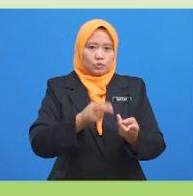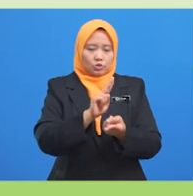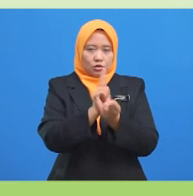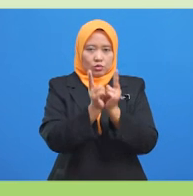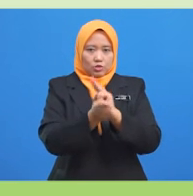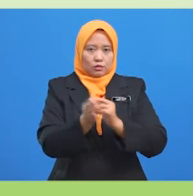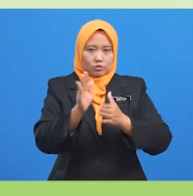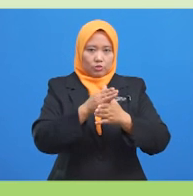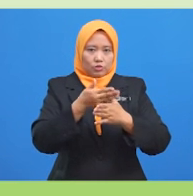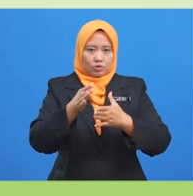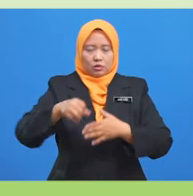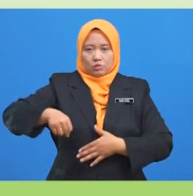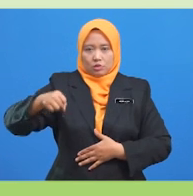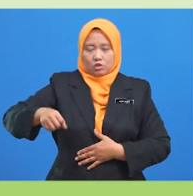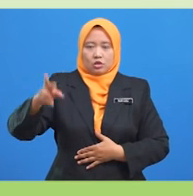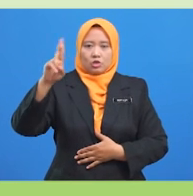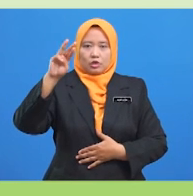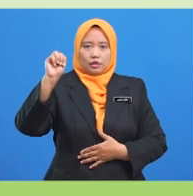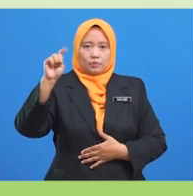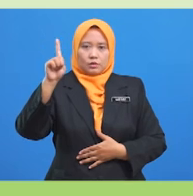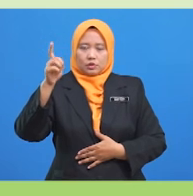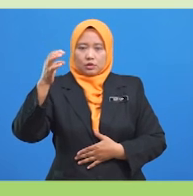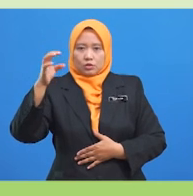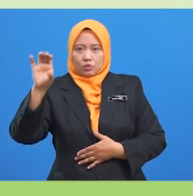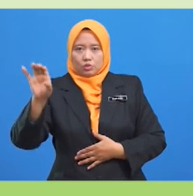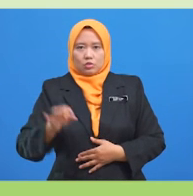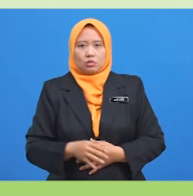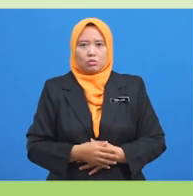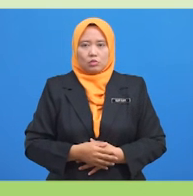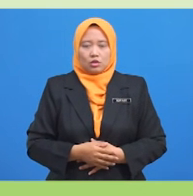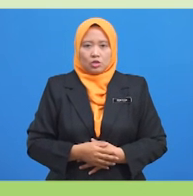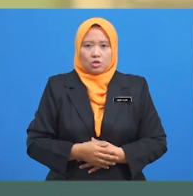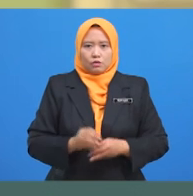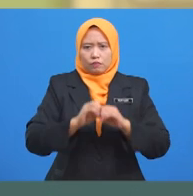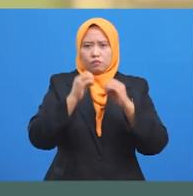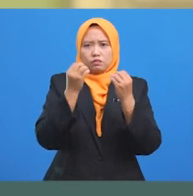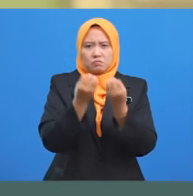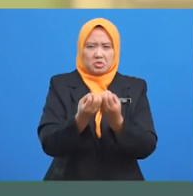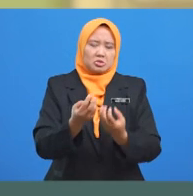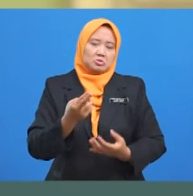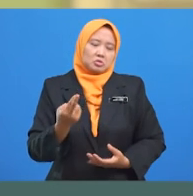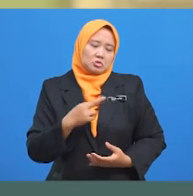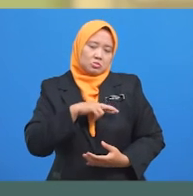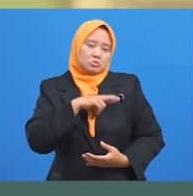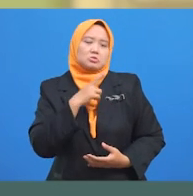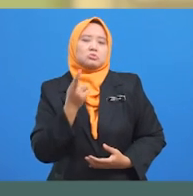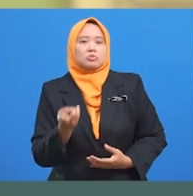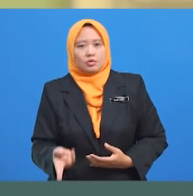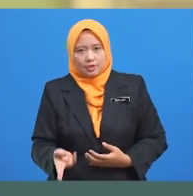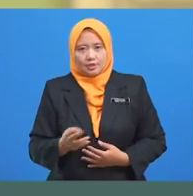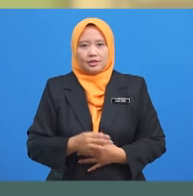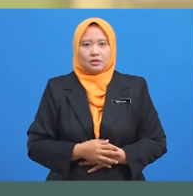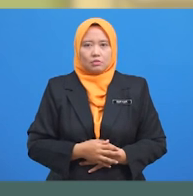kerugian. Wajarkah firma meneruskan operasinya? Di manakah titik